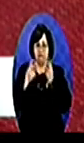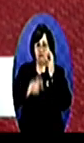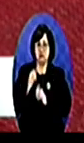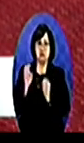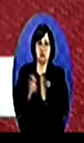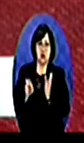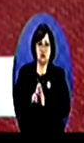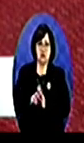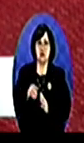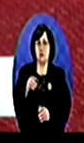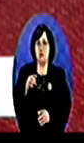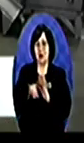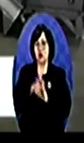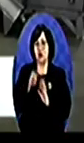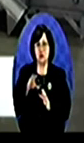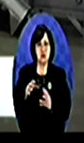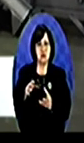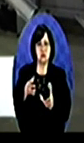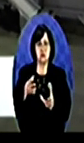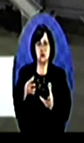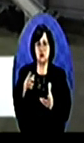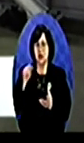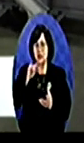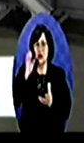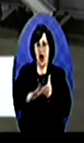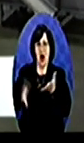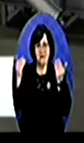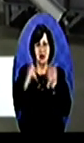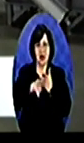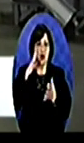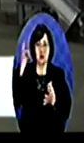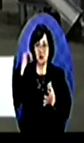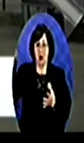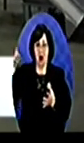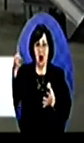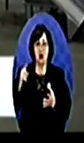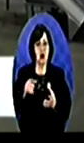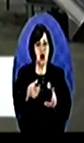зээлд эрэлттэй бүтээгдэхүүнд тооцогддог учраас цаашид гадаадд нийлүүлэхээр төлөвлөсөн байна.